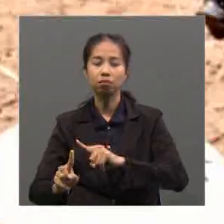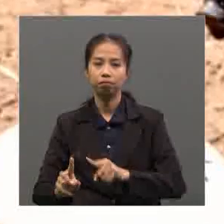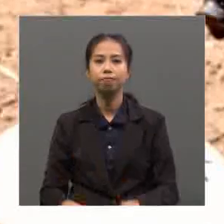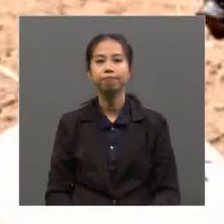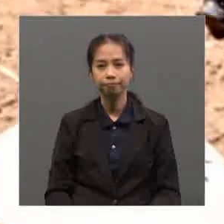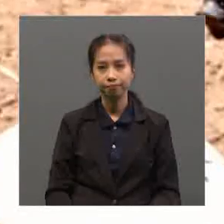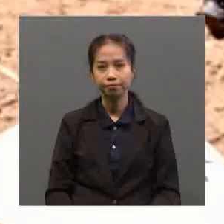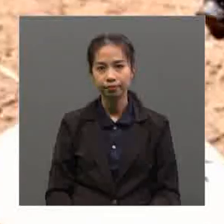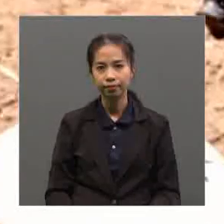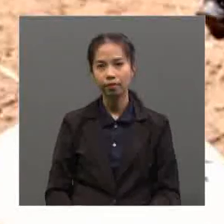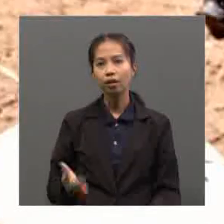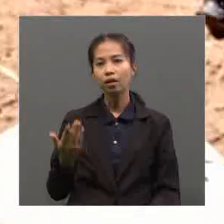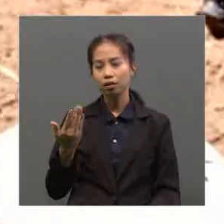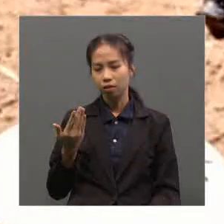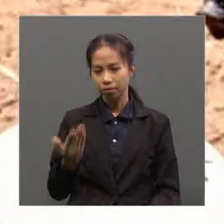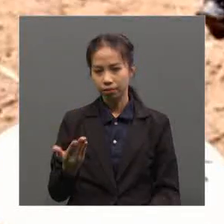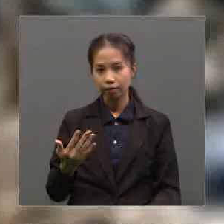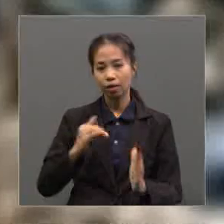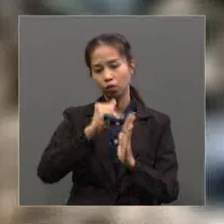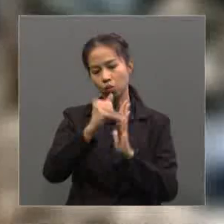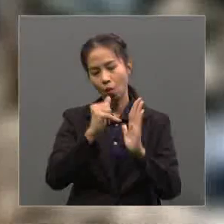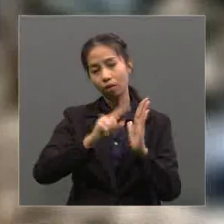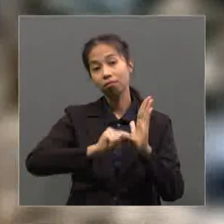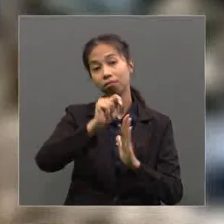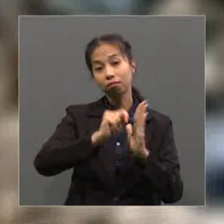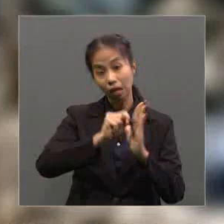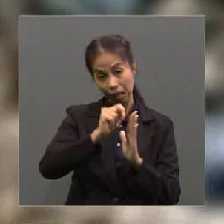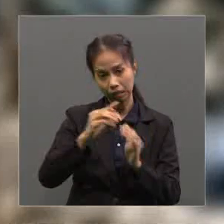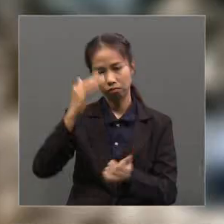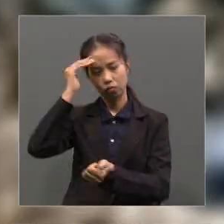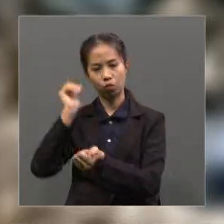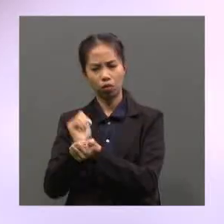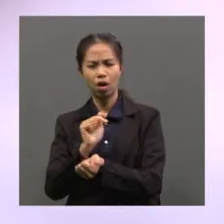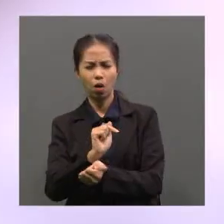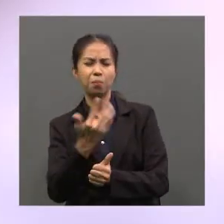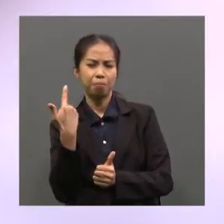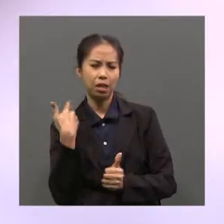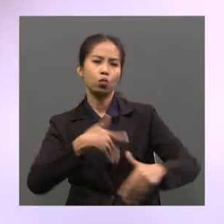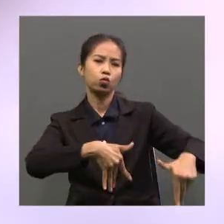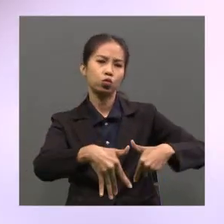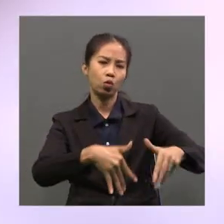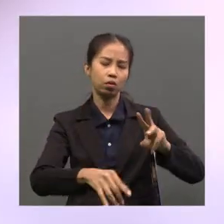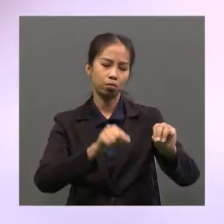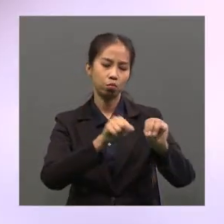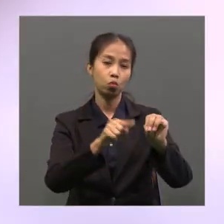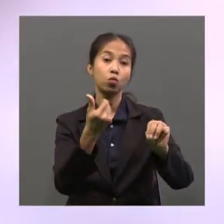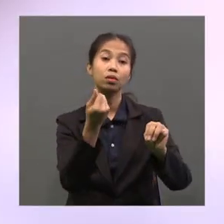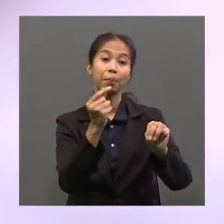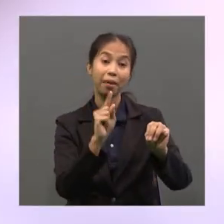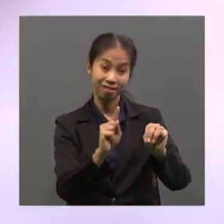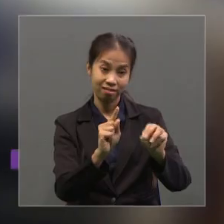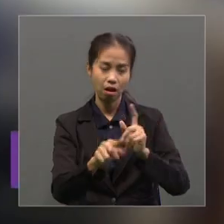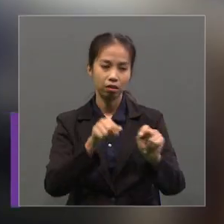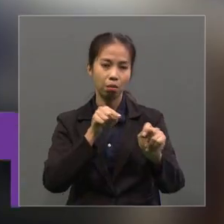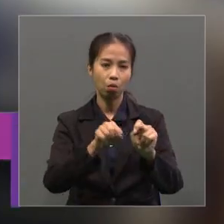ตำรวจสภวังเจ้าอำเภอวังเจ้าจังหวัดตากกับได้รับแจ้งเหตุจากชาวบ้านหมู่ที่ 11ตำบลเชียงทองอำเภอวัง